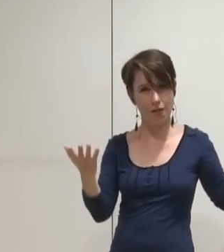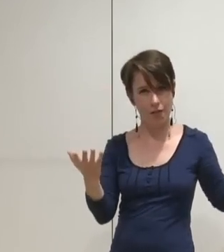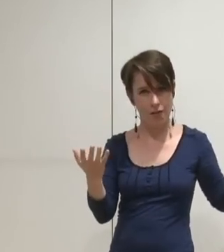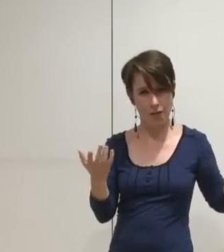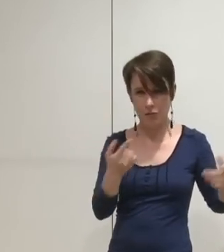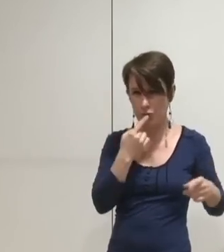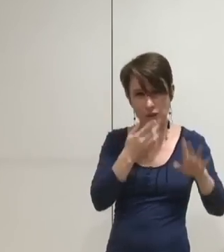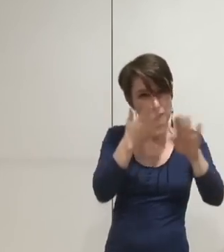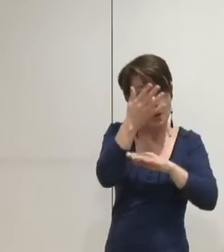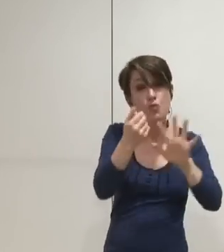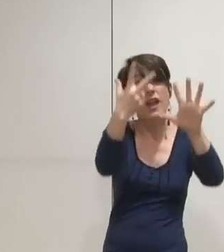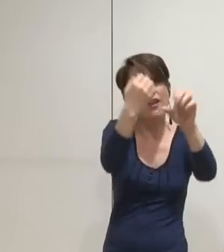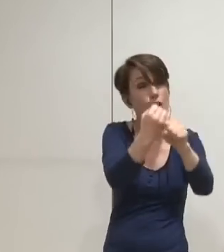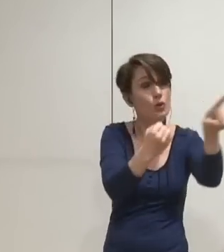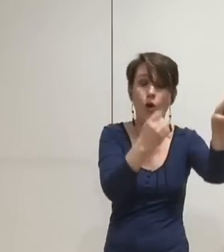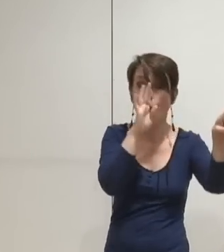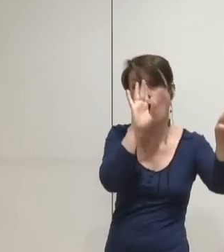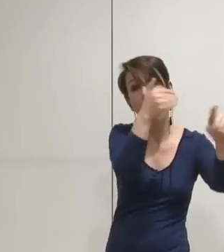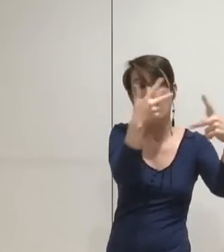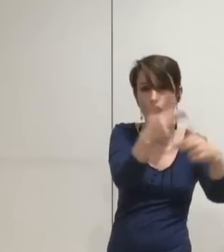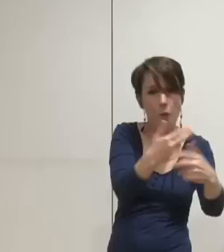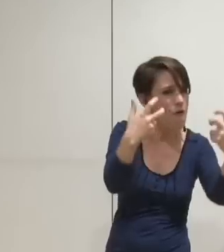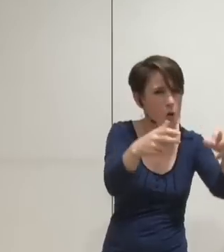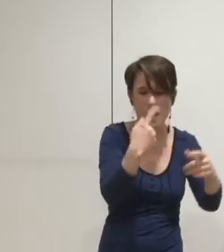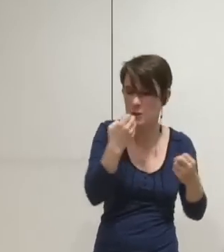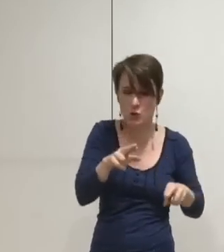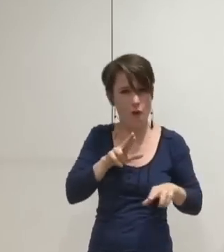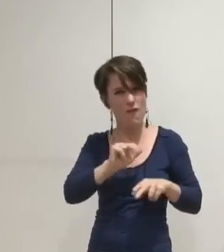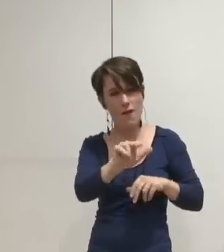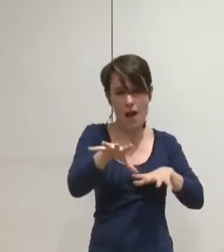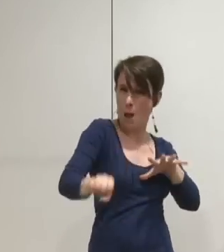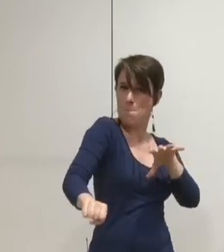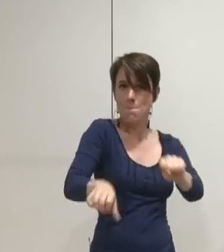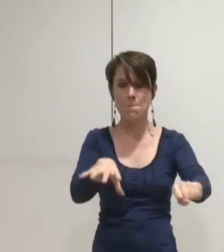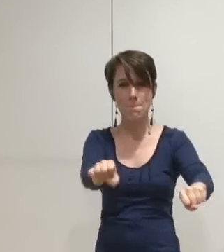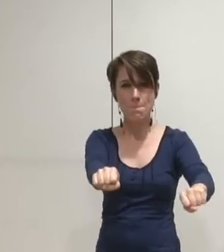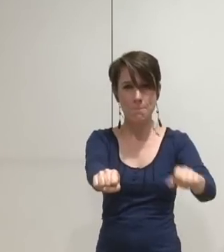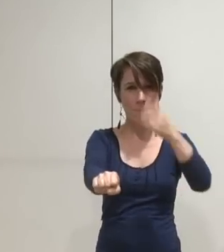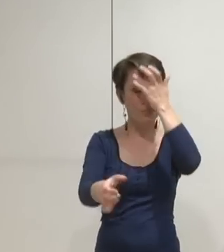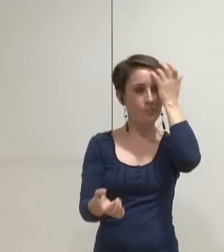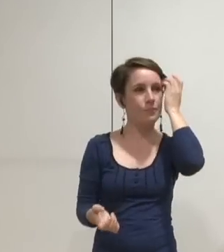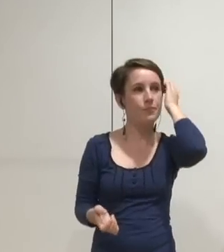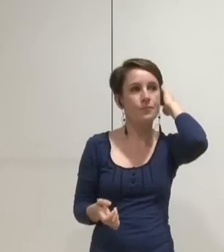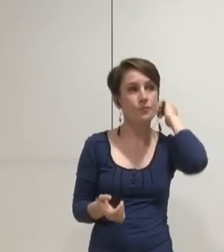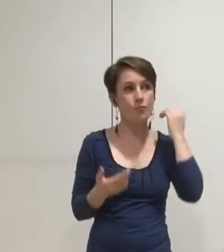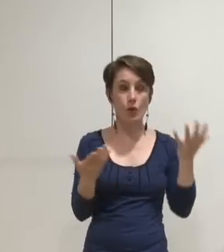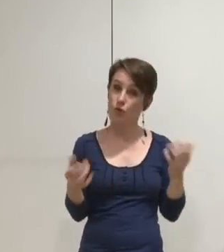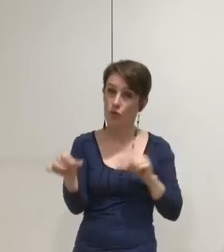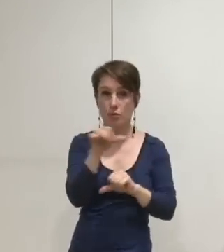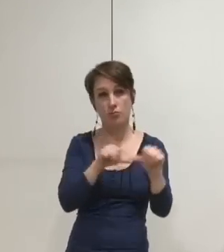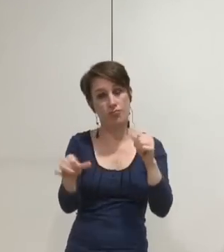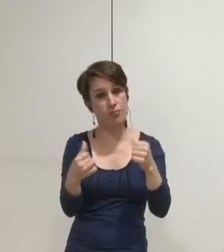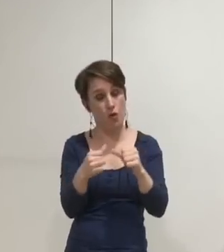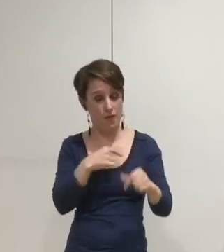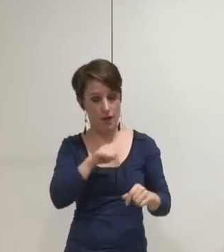le lâcher plus tard et à ce moment-là nous mettons les moyens considérables qu'il faut mettre en face soit nous